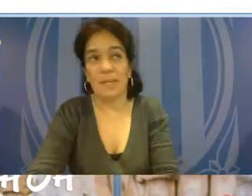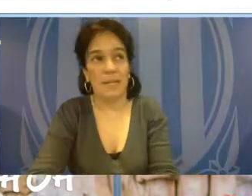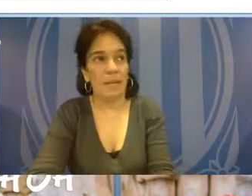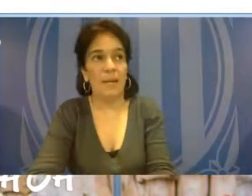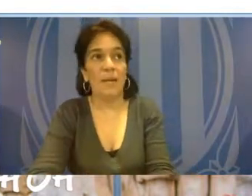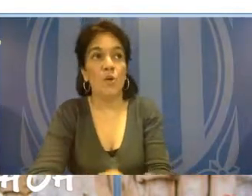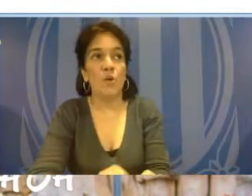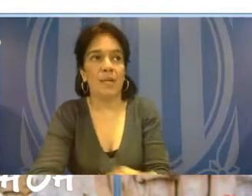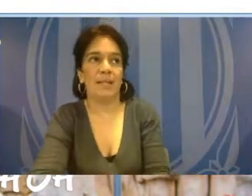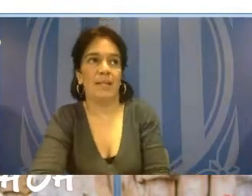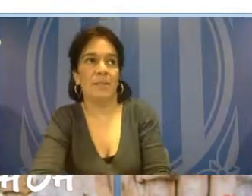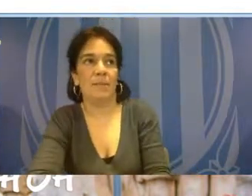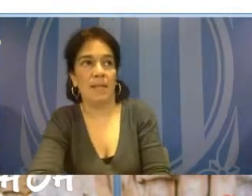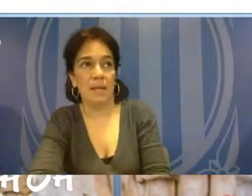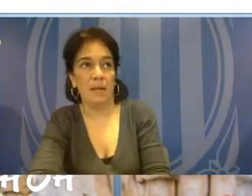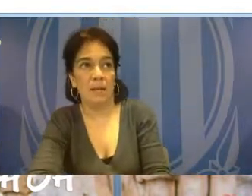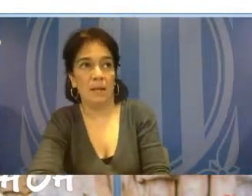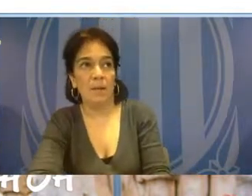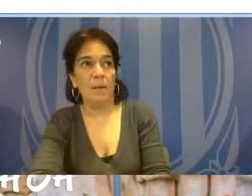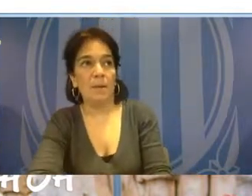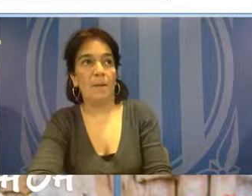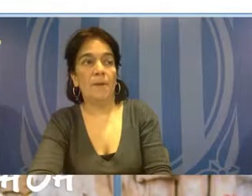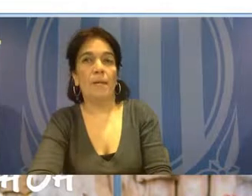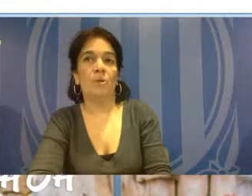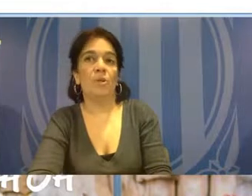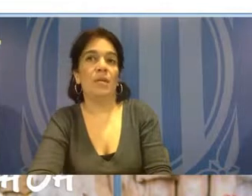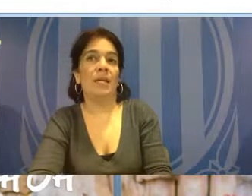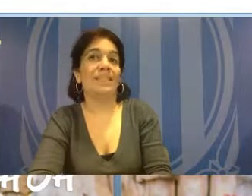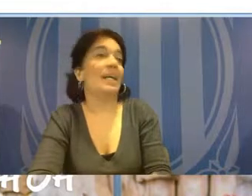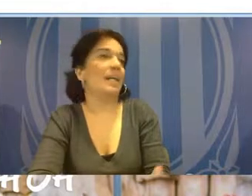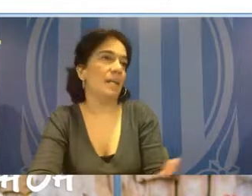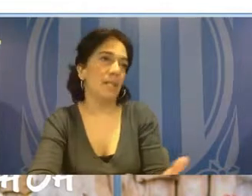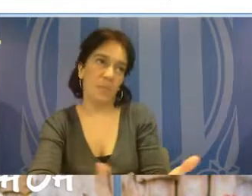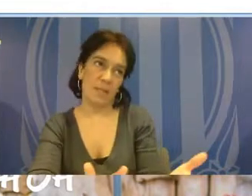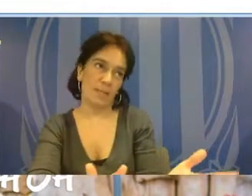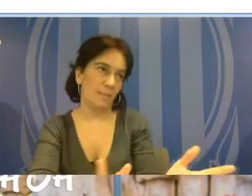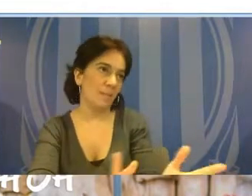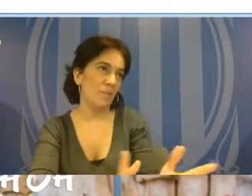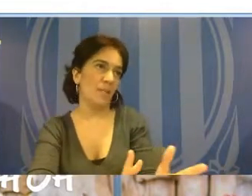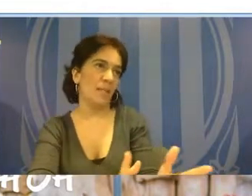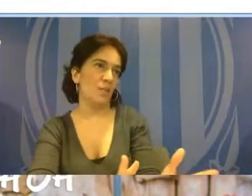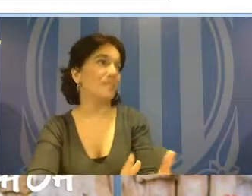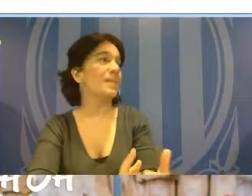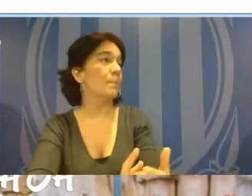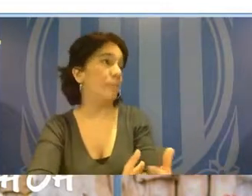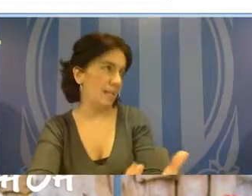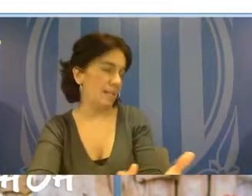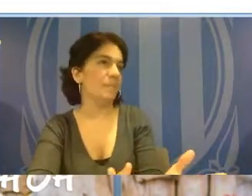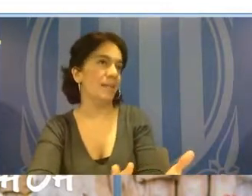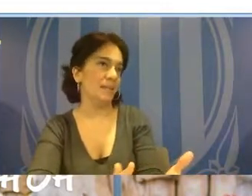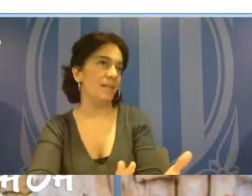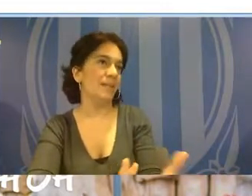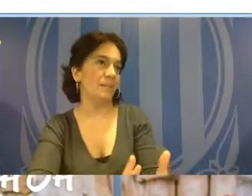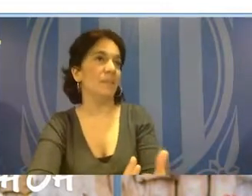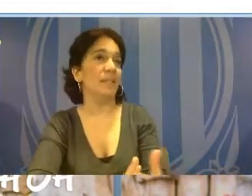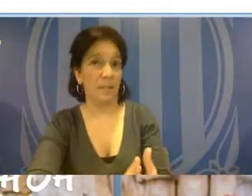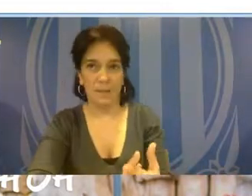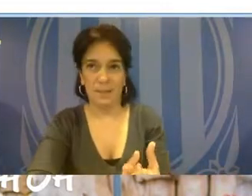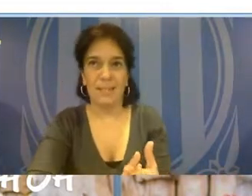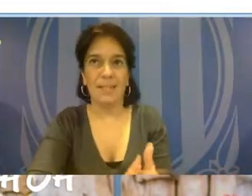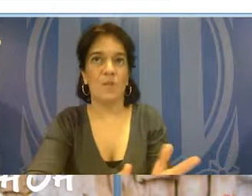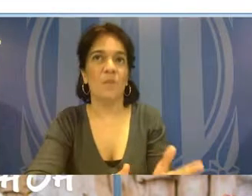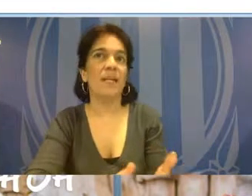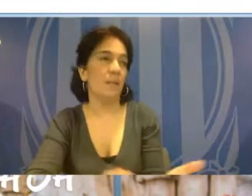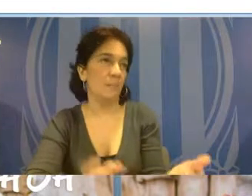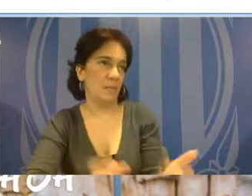que sembli increïble, no n'hi ha tant de material. Llavors, les Garrigues, per exemple, és una de les zones que hem parlat amb Lleida i els hem dit,